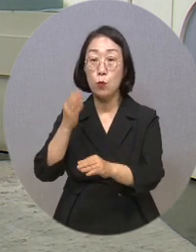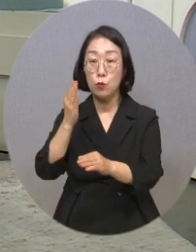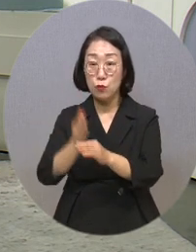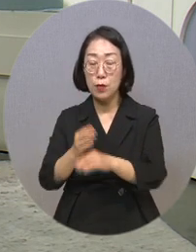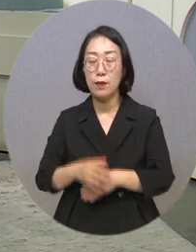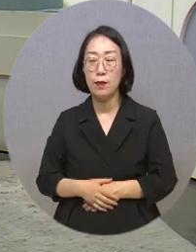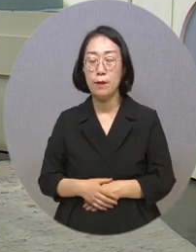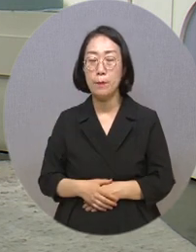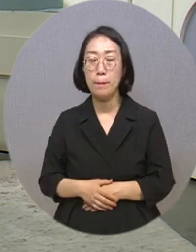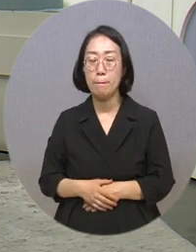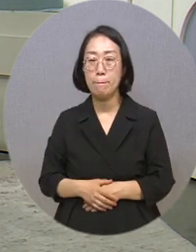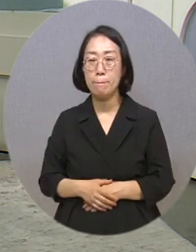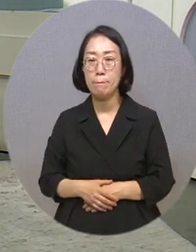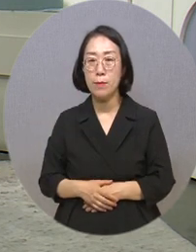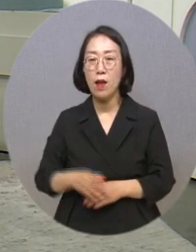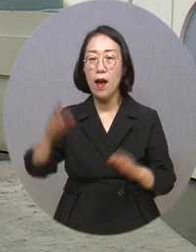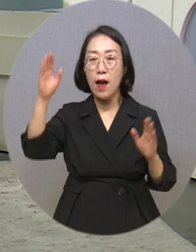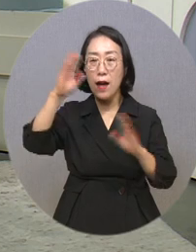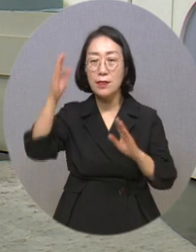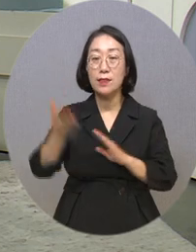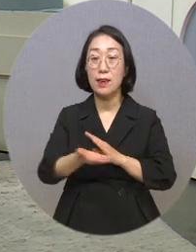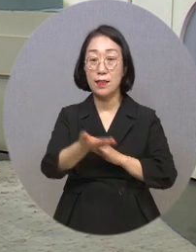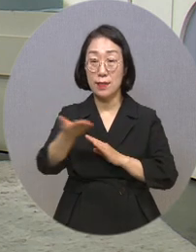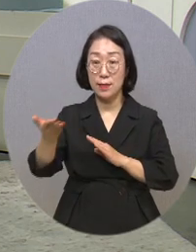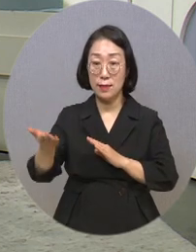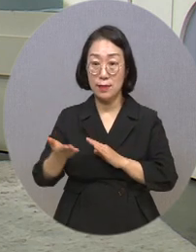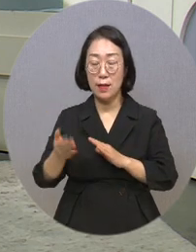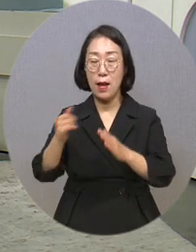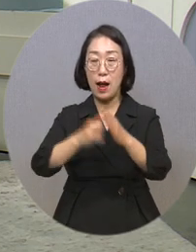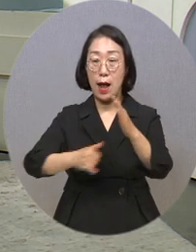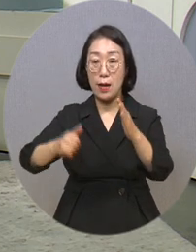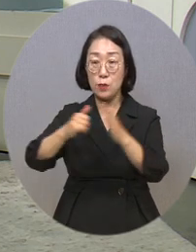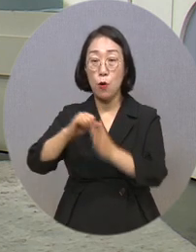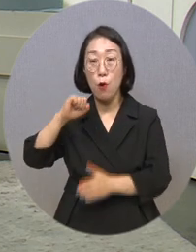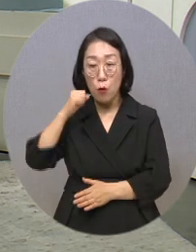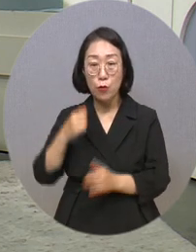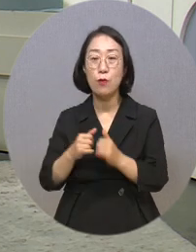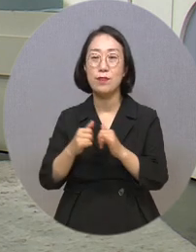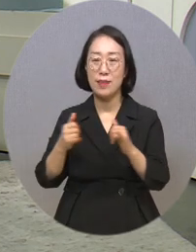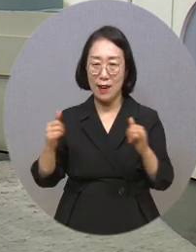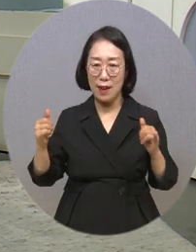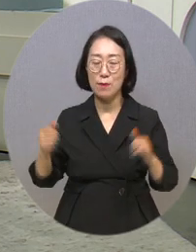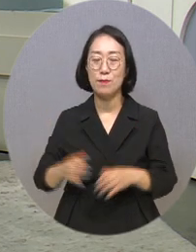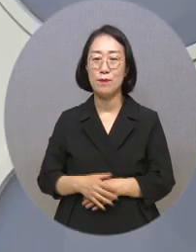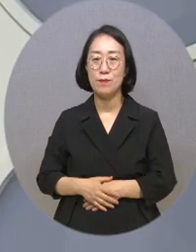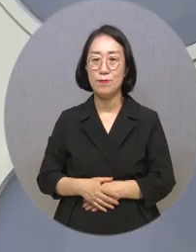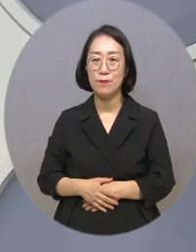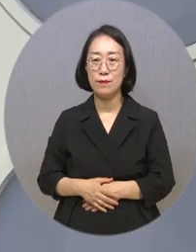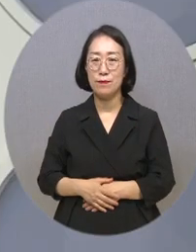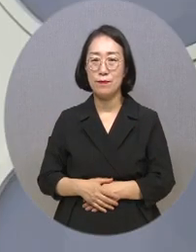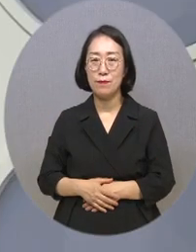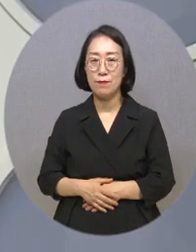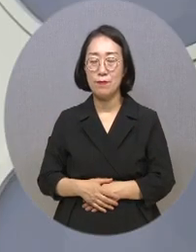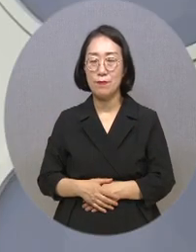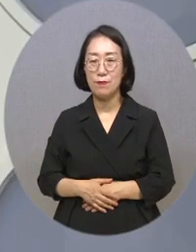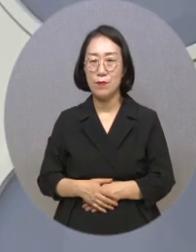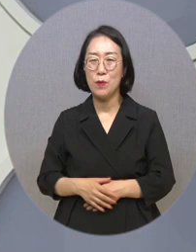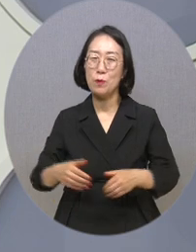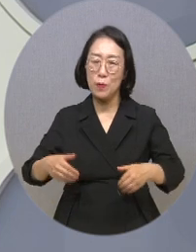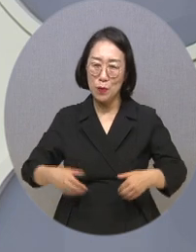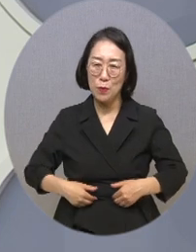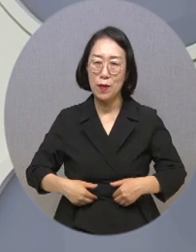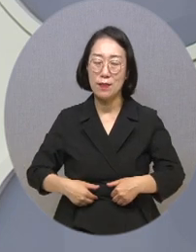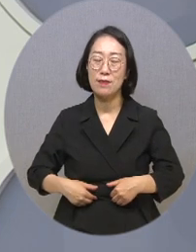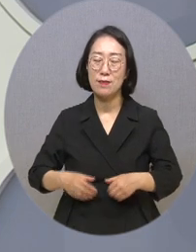그 저기 학생들 좀 가정 형편이 좀 어려운 학생들은 그 꼭 필요한 사람들